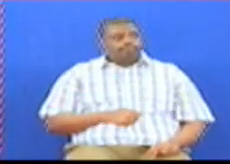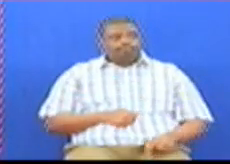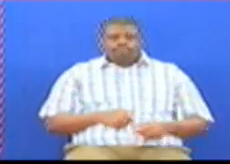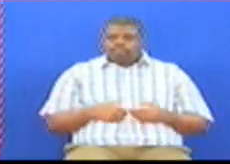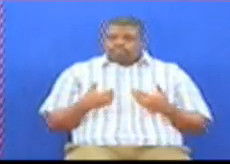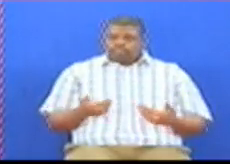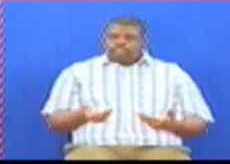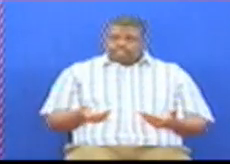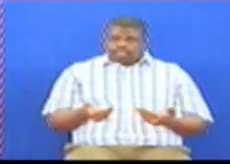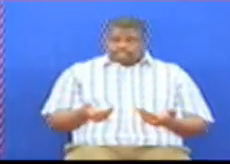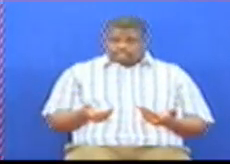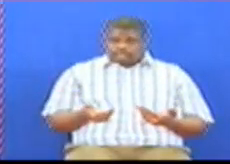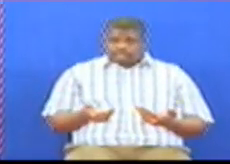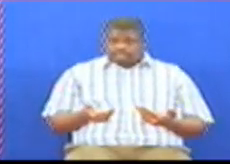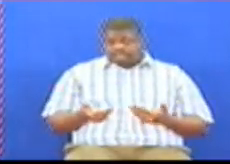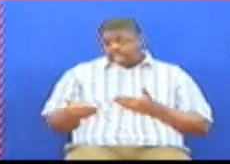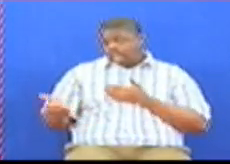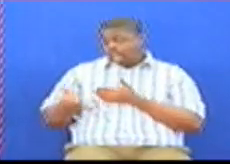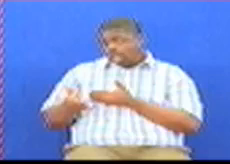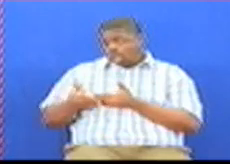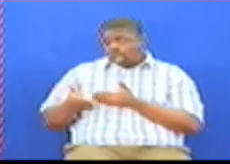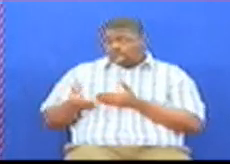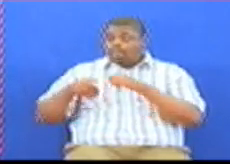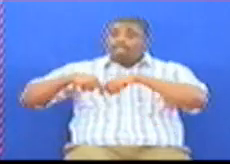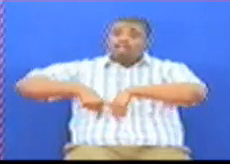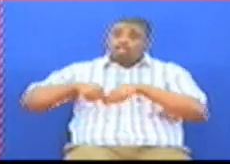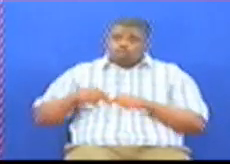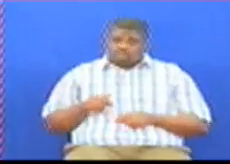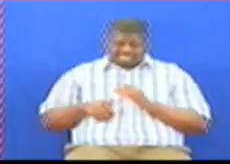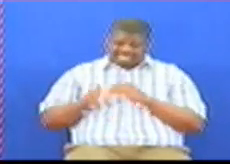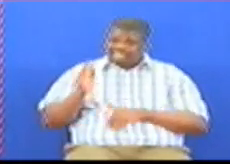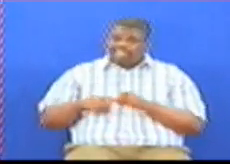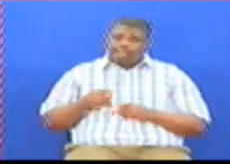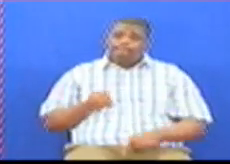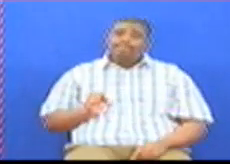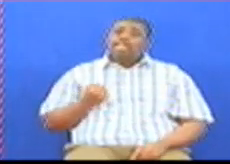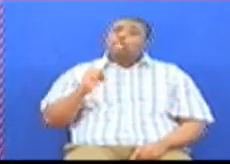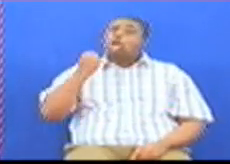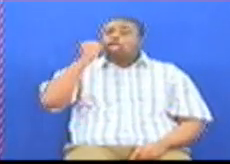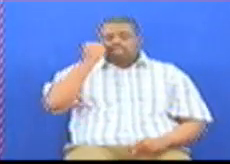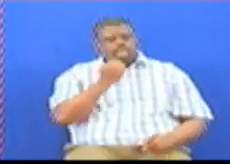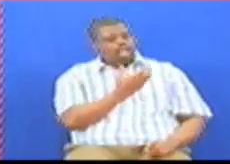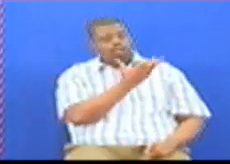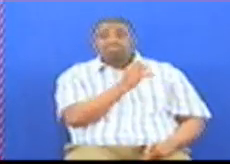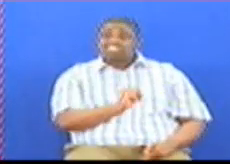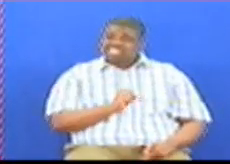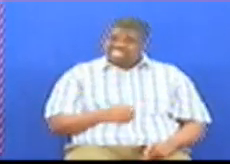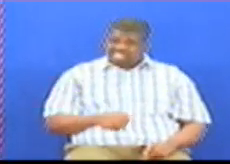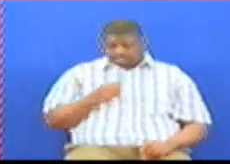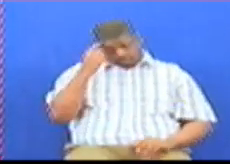tukikumbuka wote leo tunakaribia Watanzania zaidi ya milioni 50. Maana yake ni